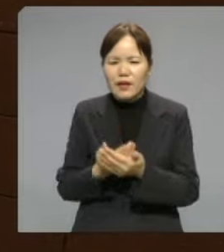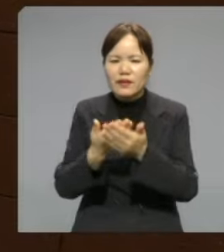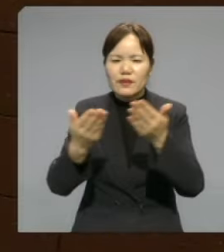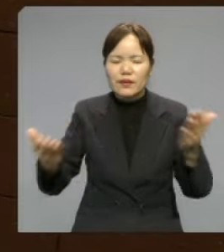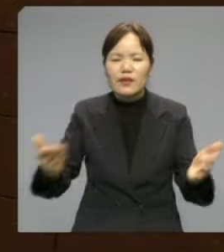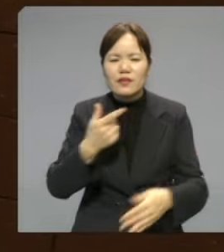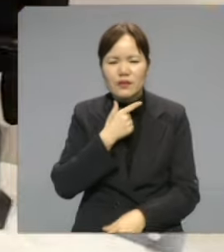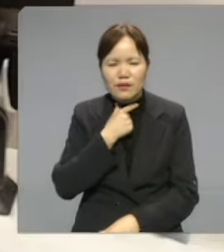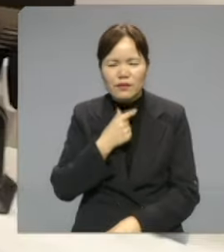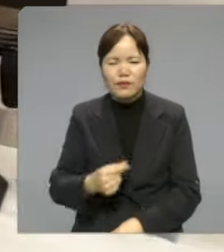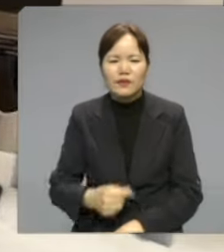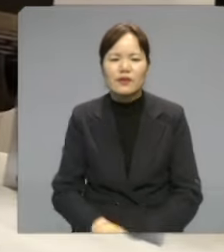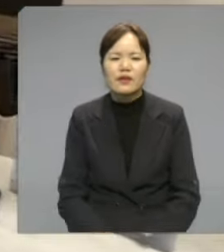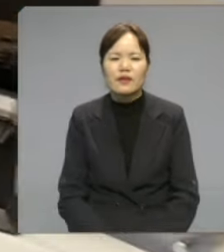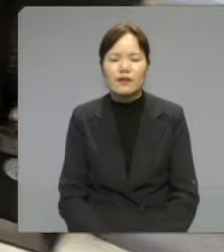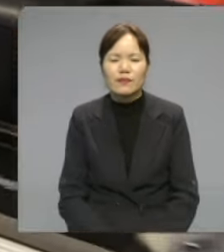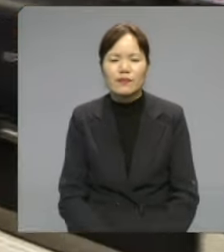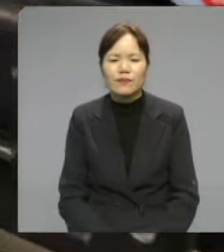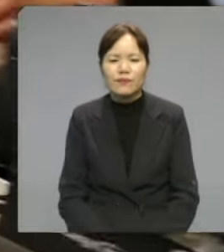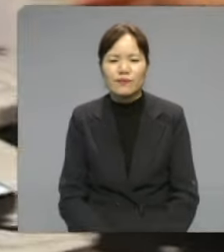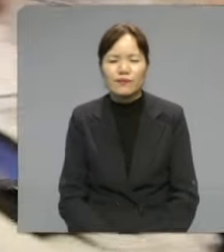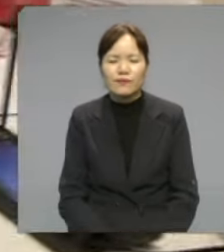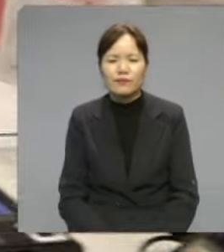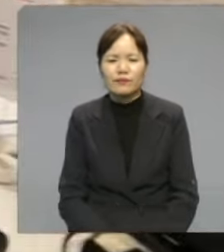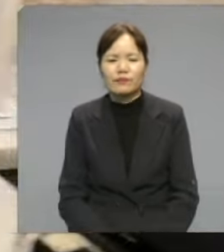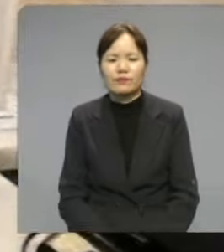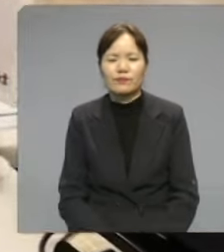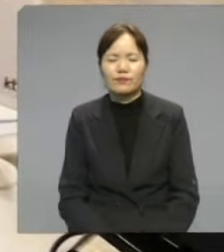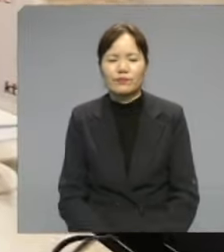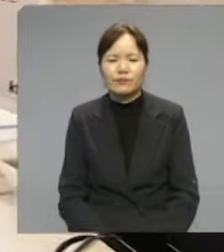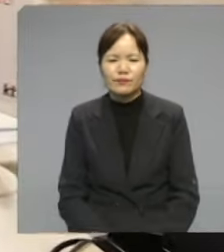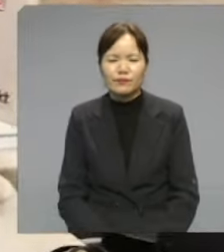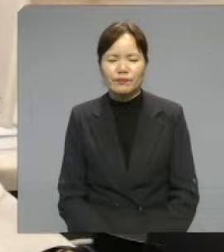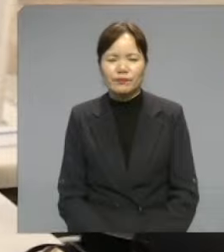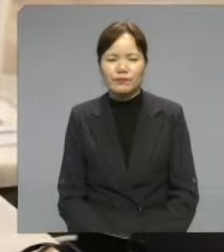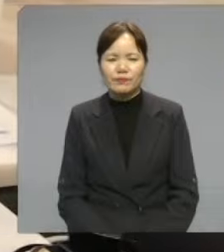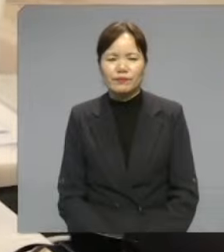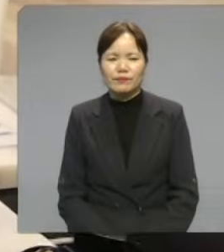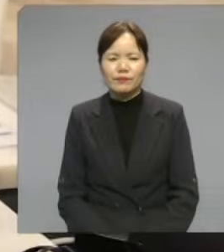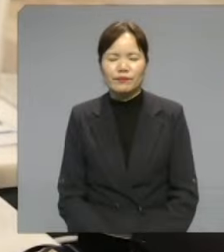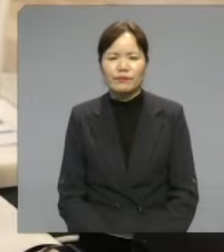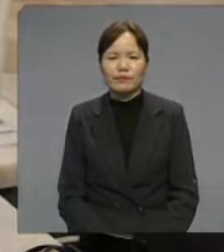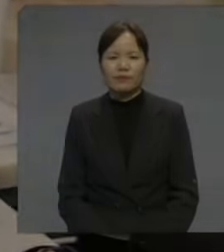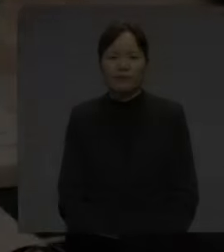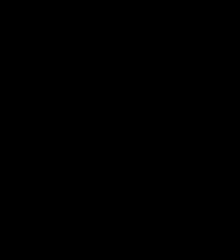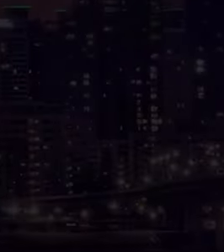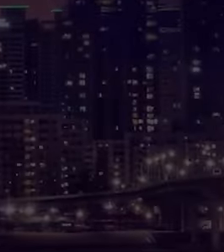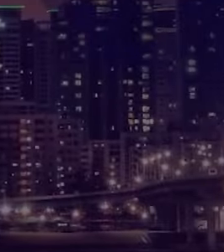바랍니다. 백령도에서 OBS 청소년 섬 통신원 이세빈입니다.